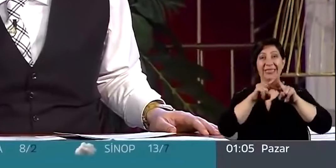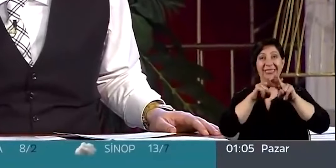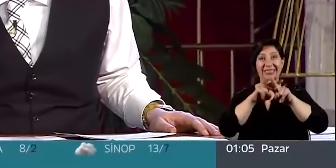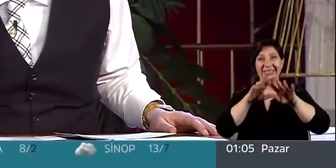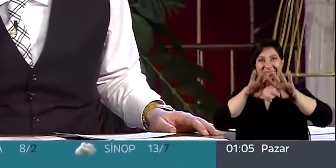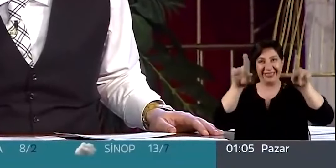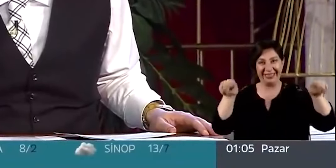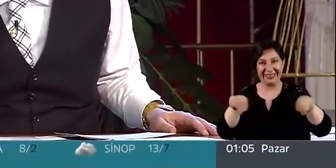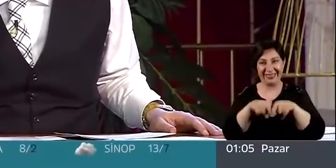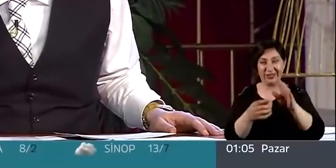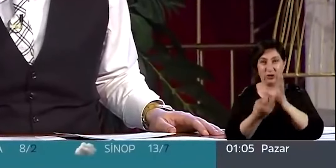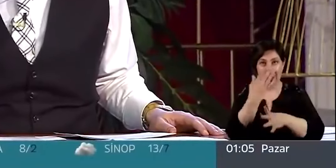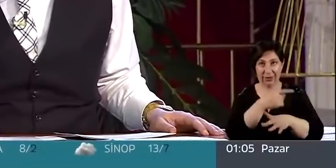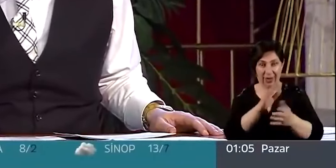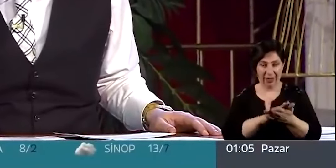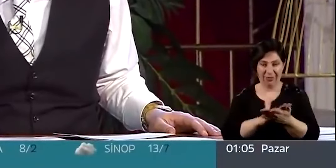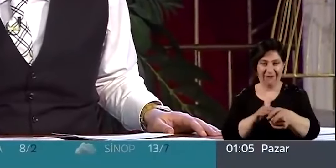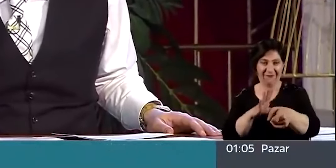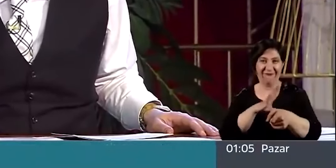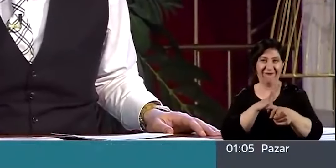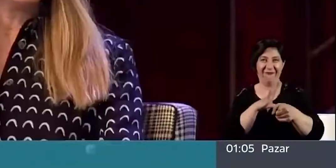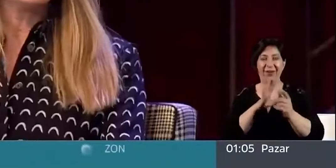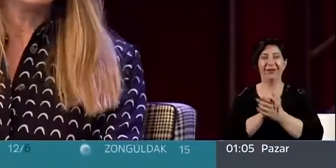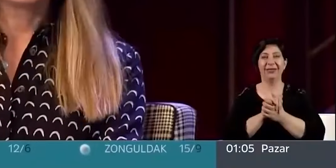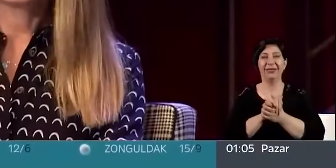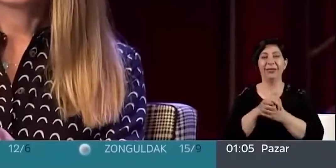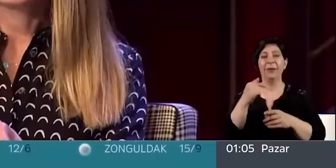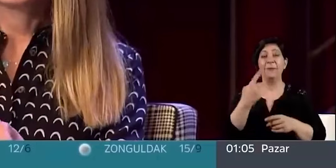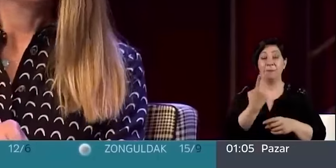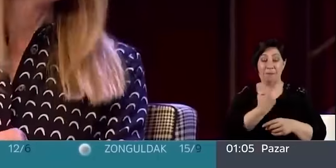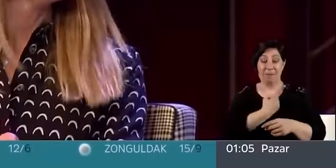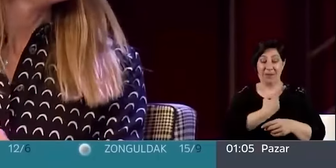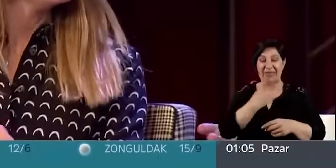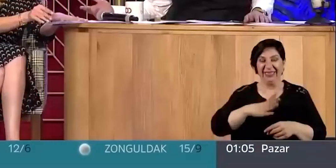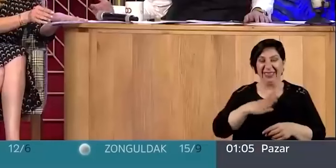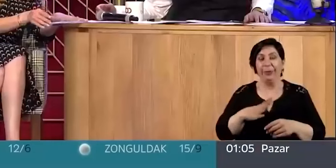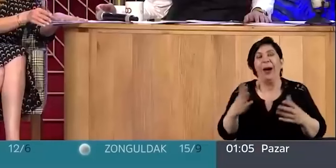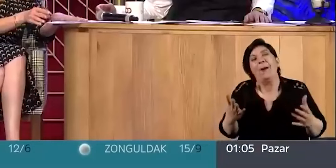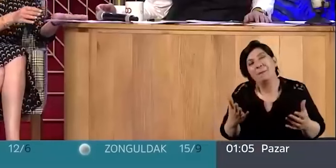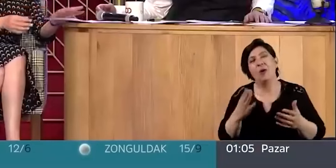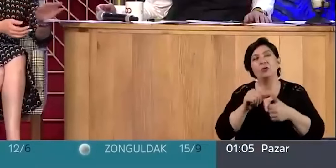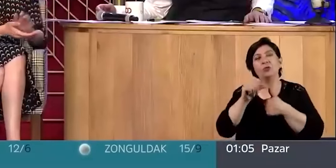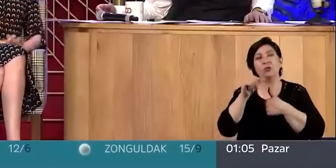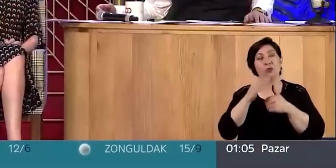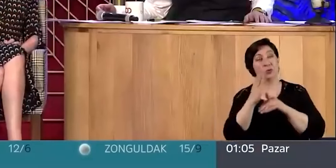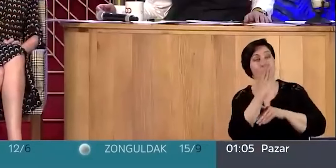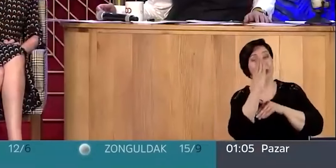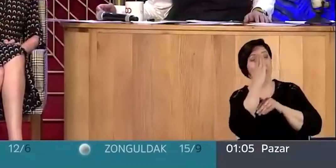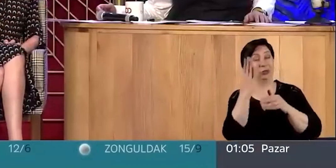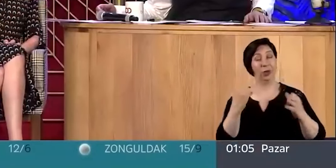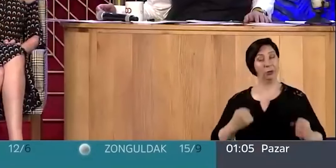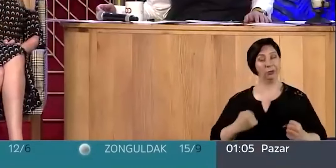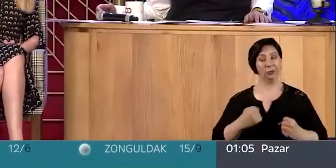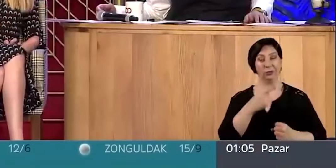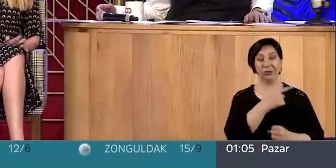haritasını mı çıkardın? Evet, elimde. Evet, harikulade. Ben benimkini isterdim ama tabii o daha uzun boylu, daha